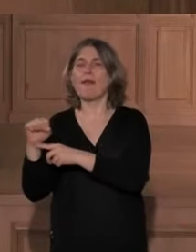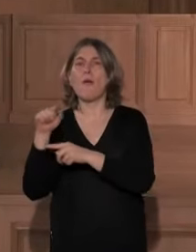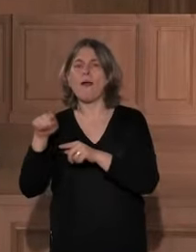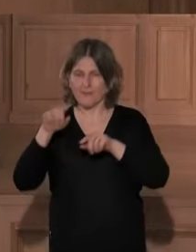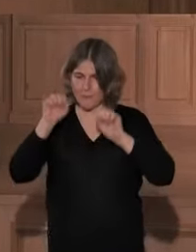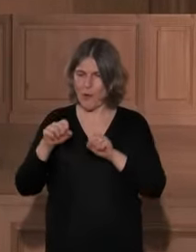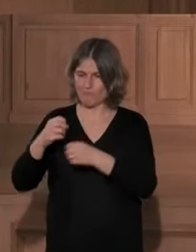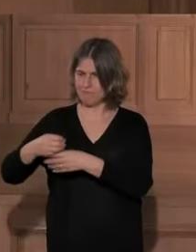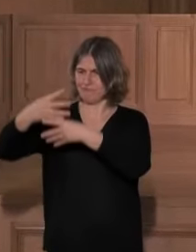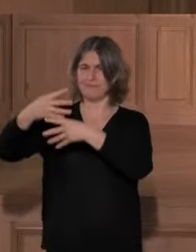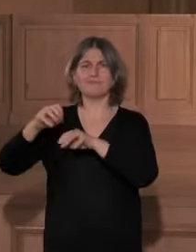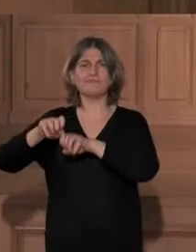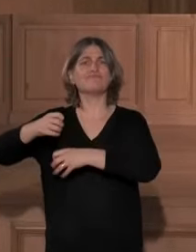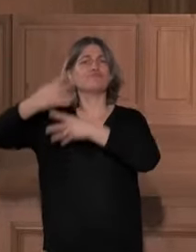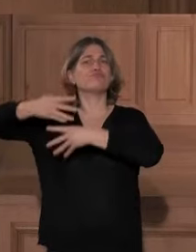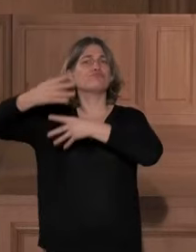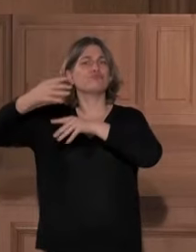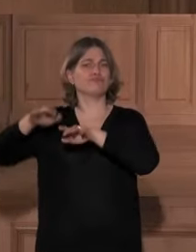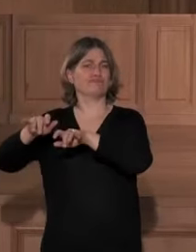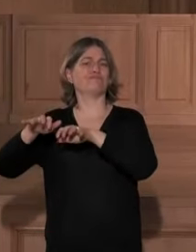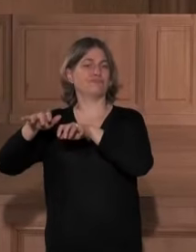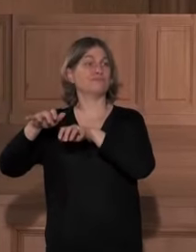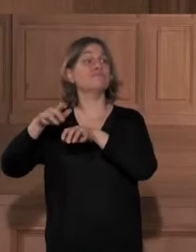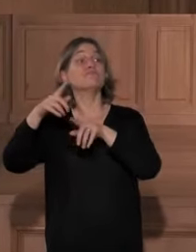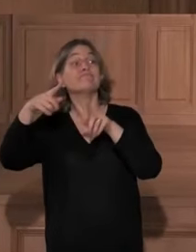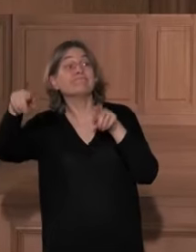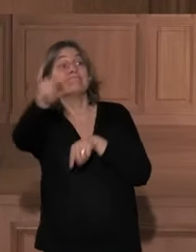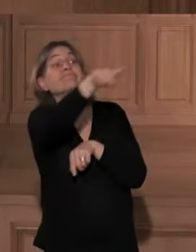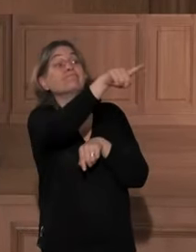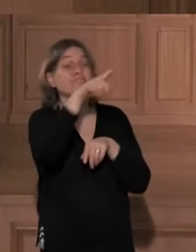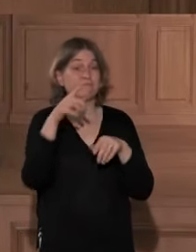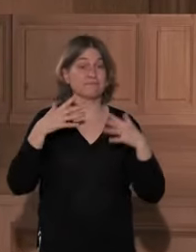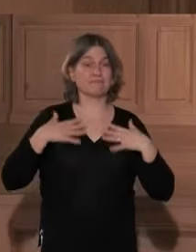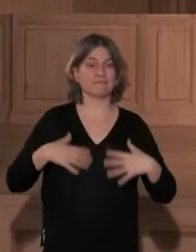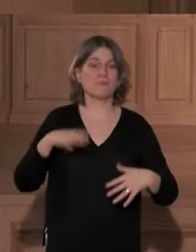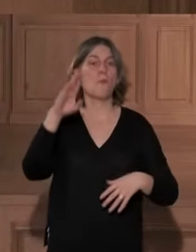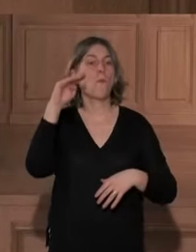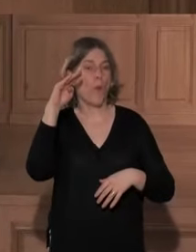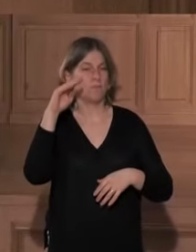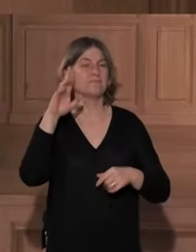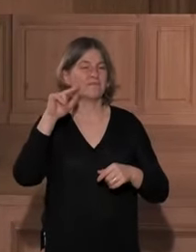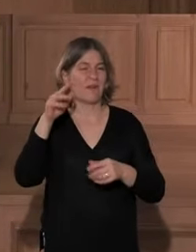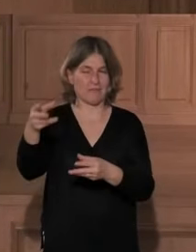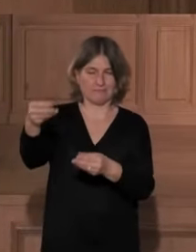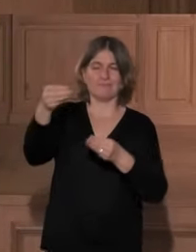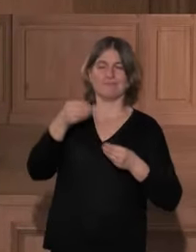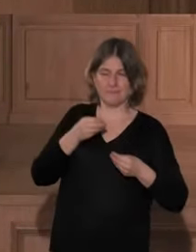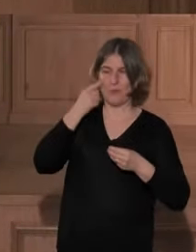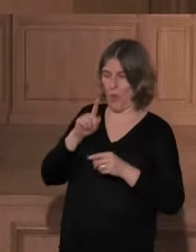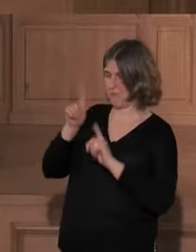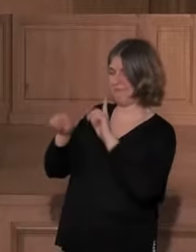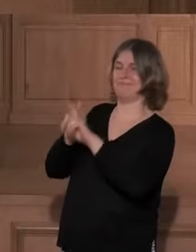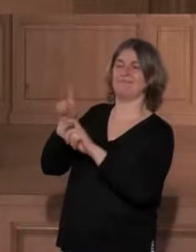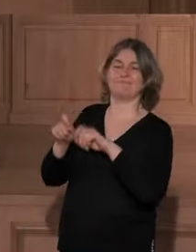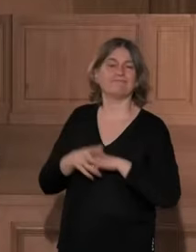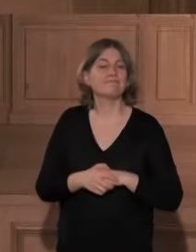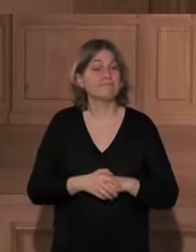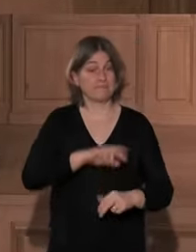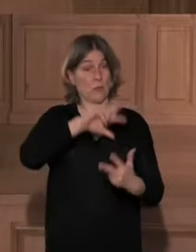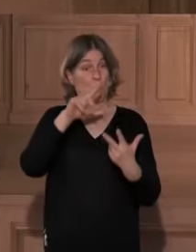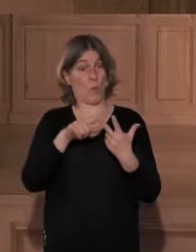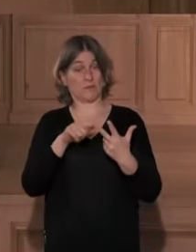vous pouvez poser vos questions au fur et à mesure et elles aussi me seront amenées pour que je puisse les poser à Stéphane et Daoud. Ça, c'est le deuxième temps. Et le